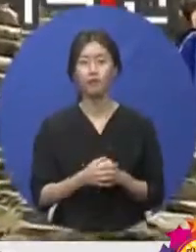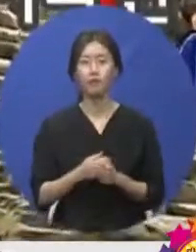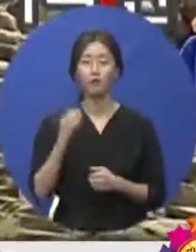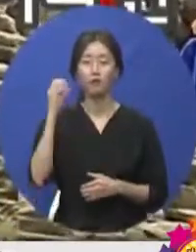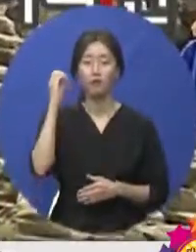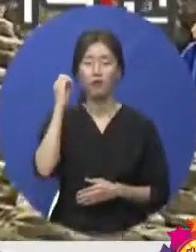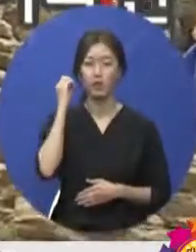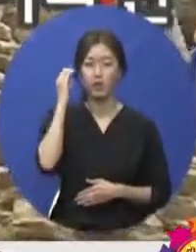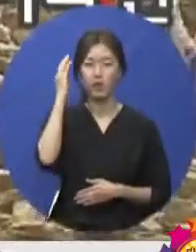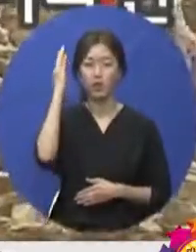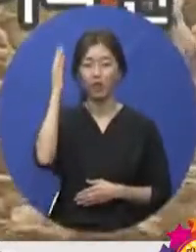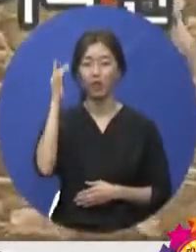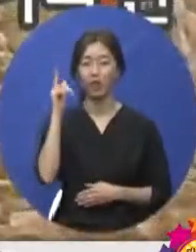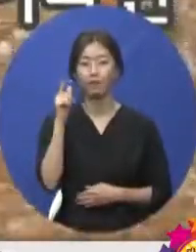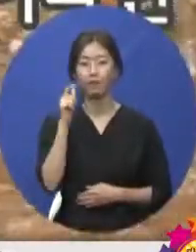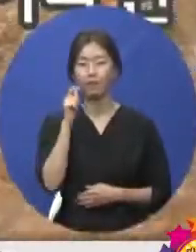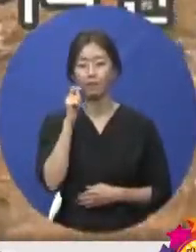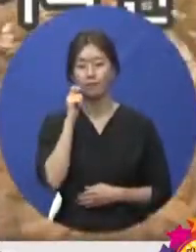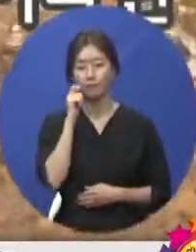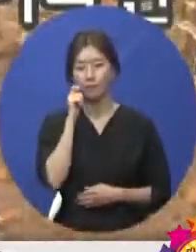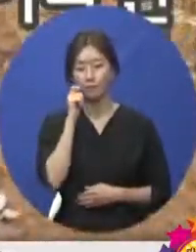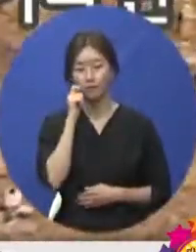것을